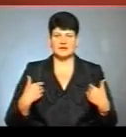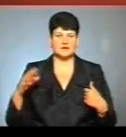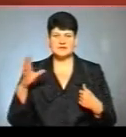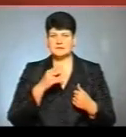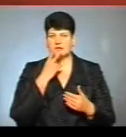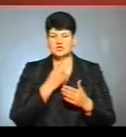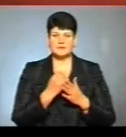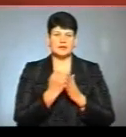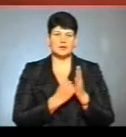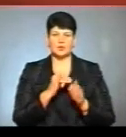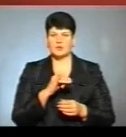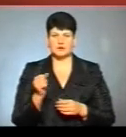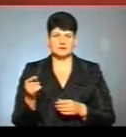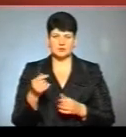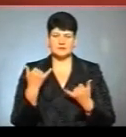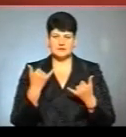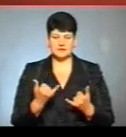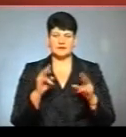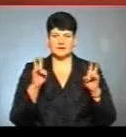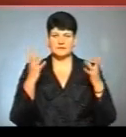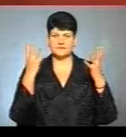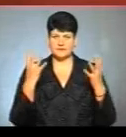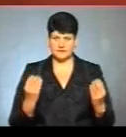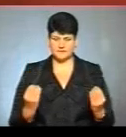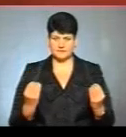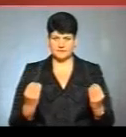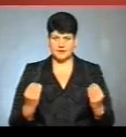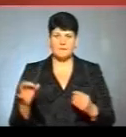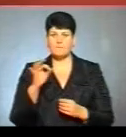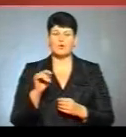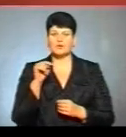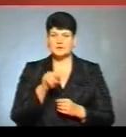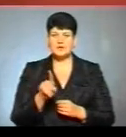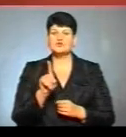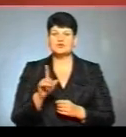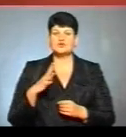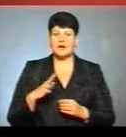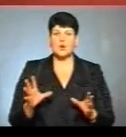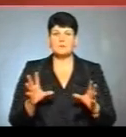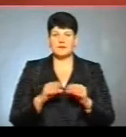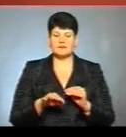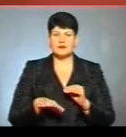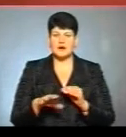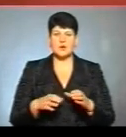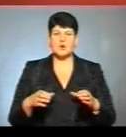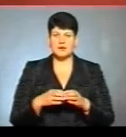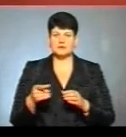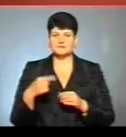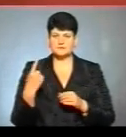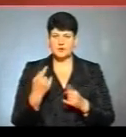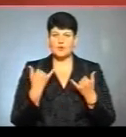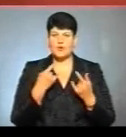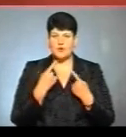всім глядачам телеканалу ЮА Тернопіль. В ефірі програма «Тема дня». Про те, що чекає об'єднані територіальні громади Тернопільщини,